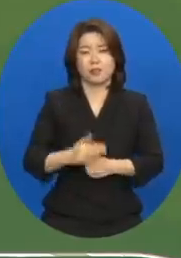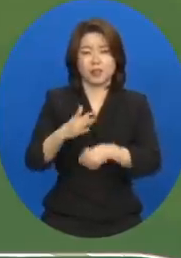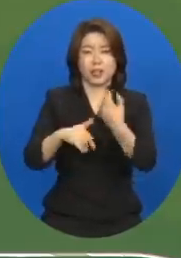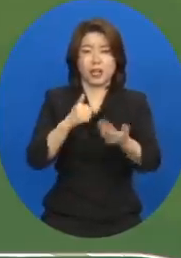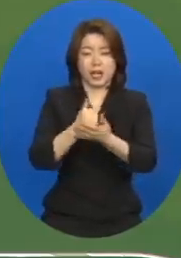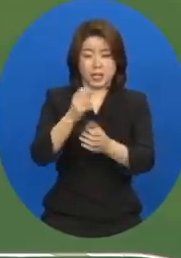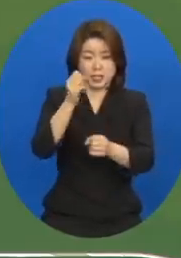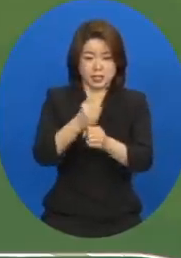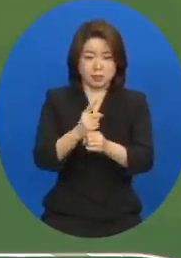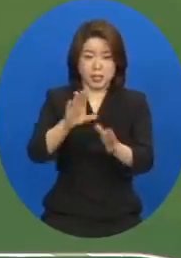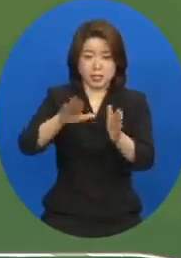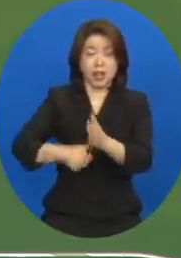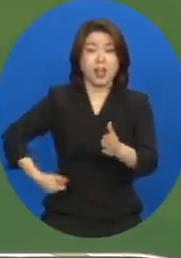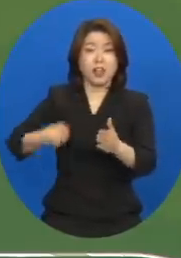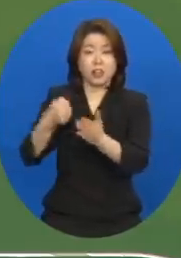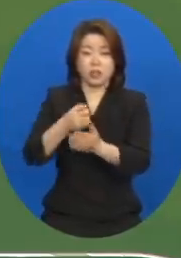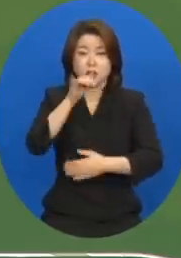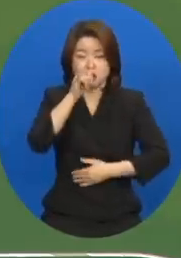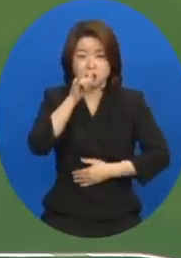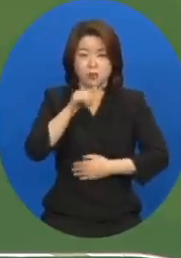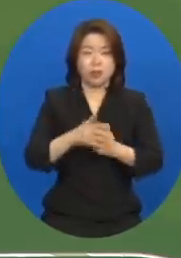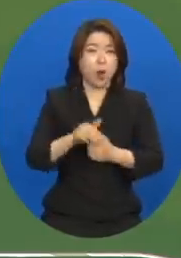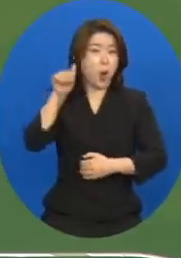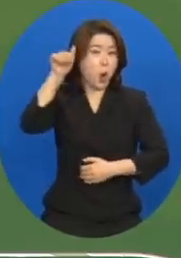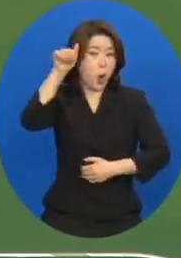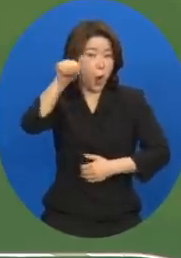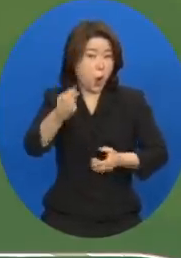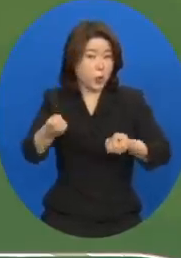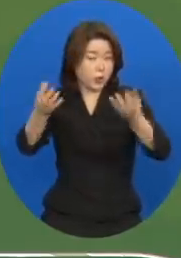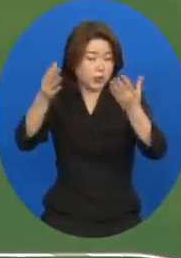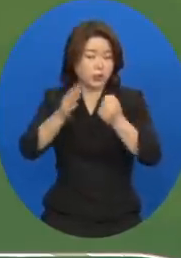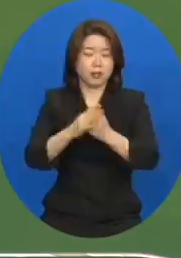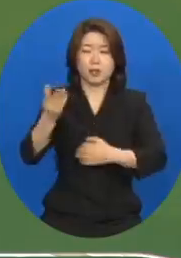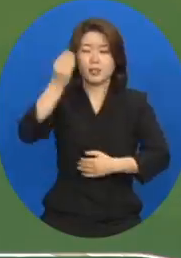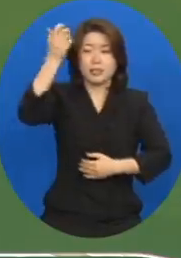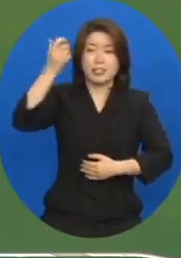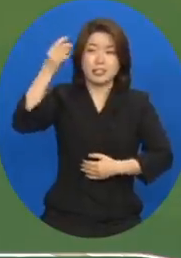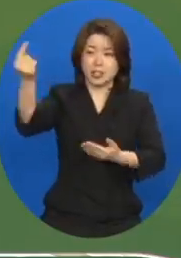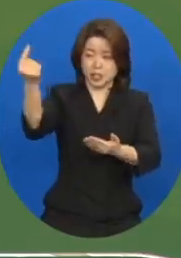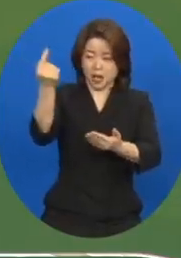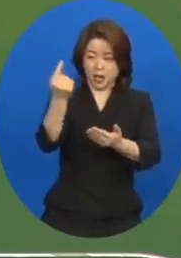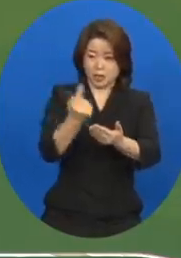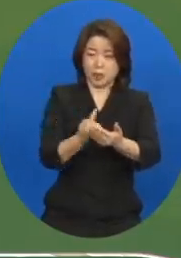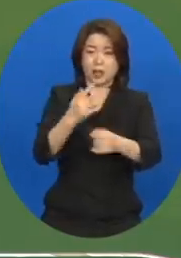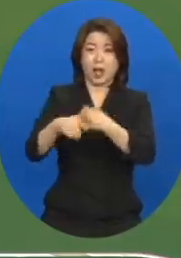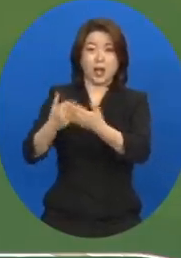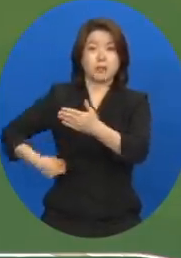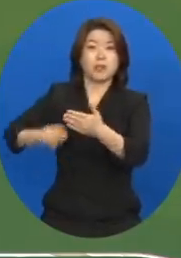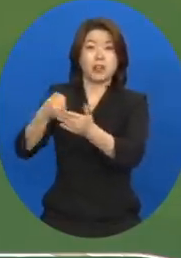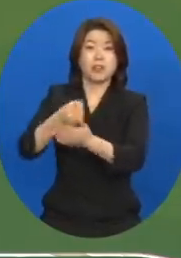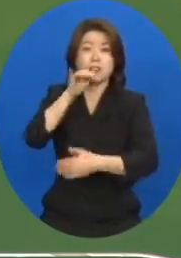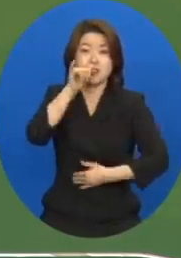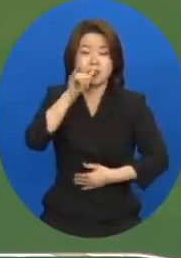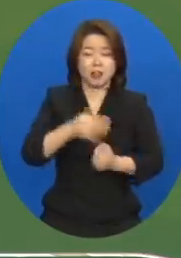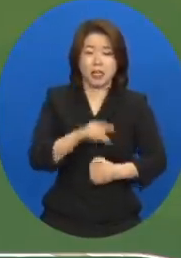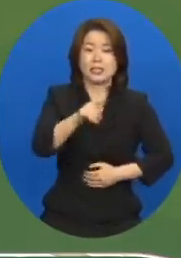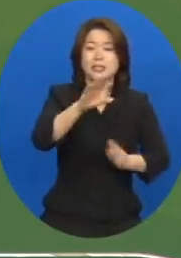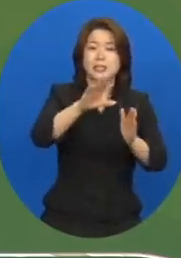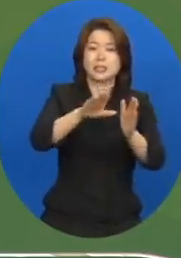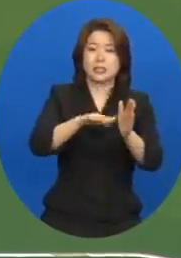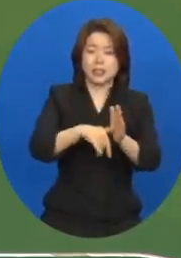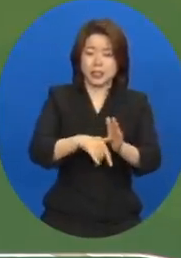이미 때를 정하셨어요. 오순절에 성령이 임하게 하나님은 정하셔서 그날 때가